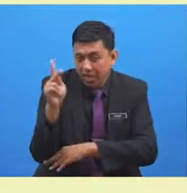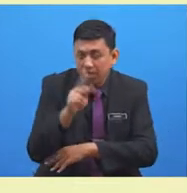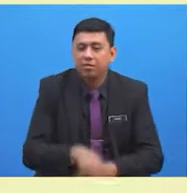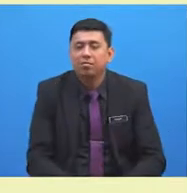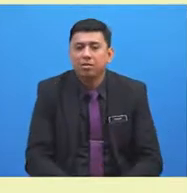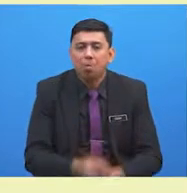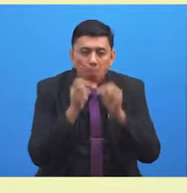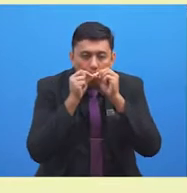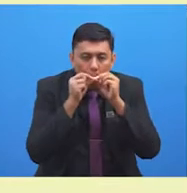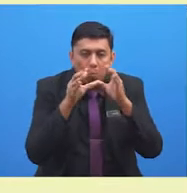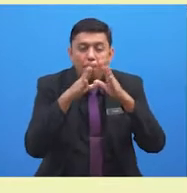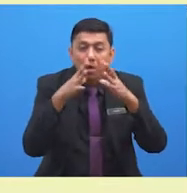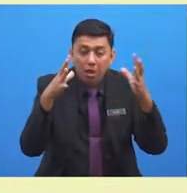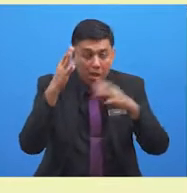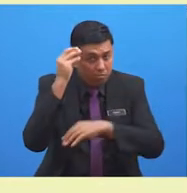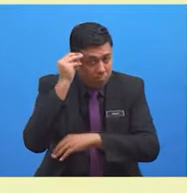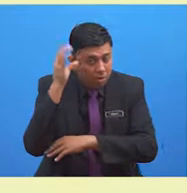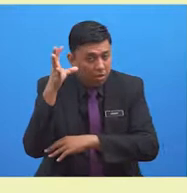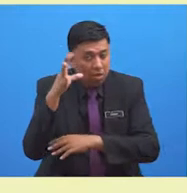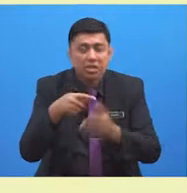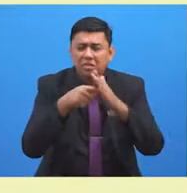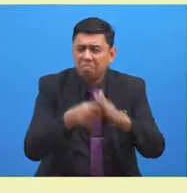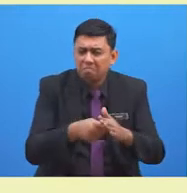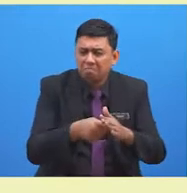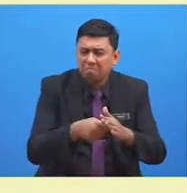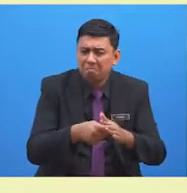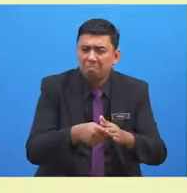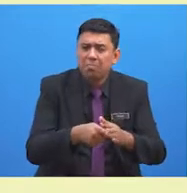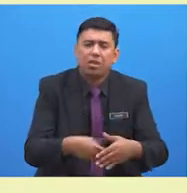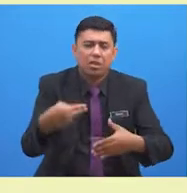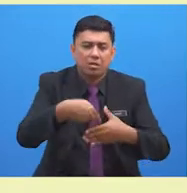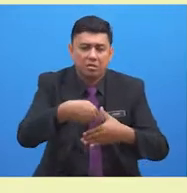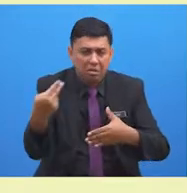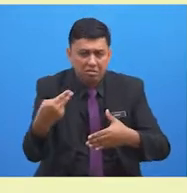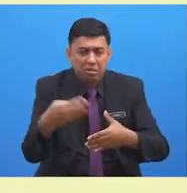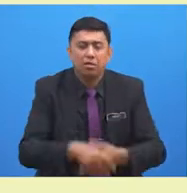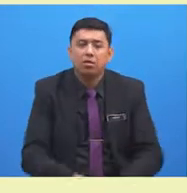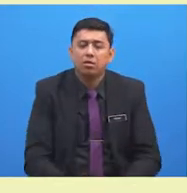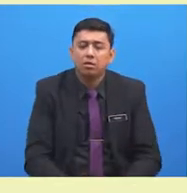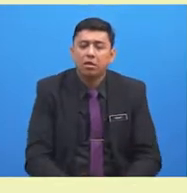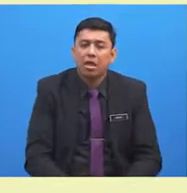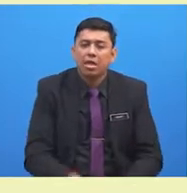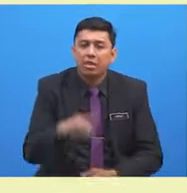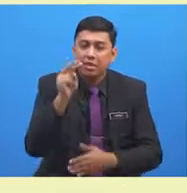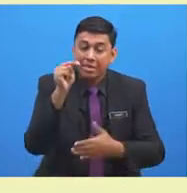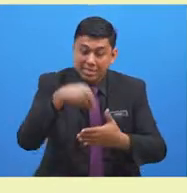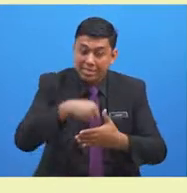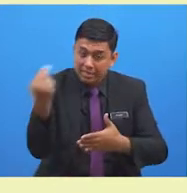menyebabkan belon mengembang dan tekanan ini dihasilkan oleh semua molekul